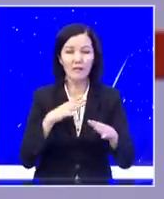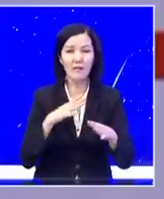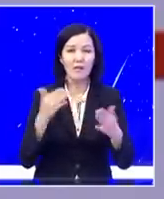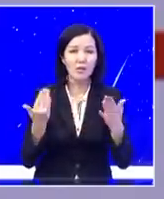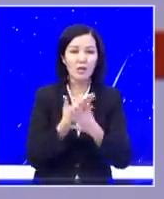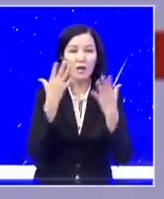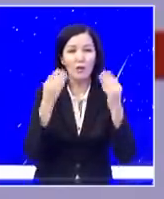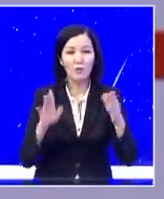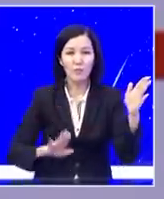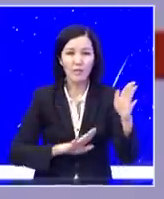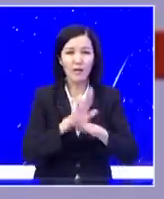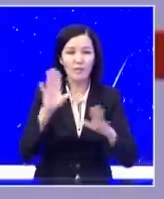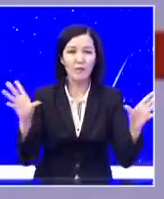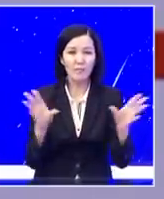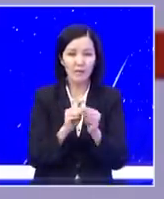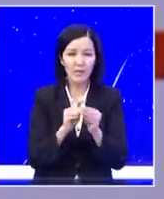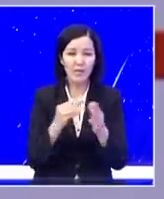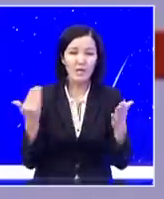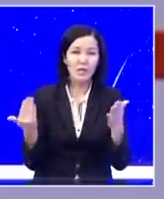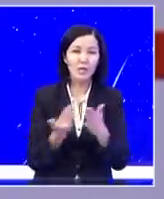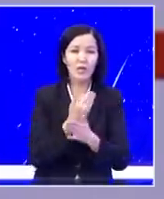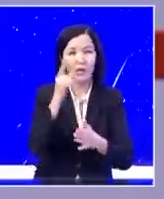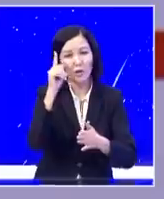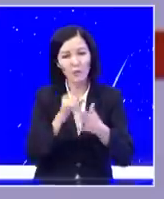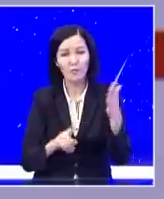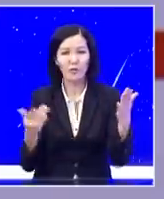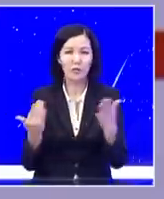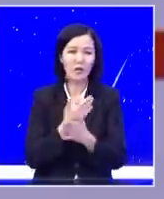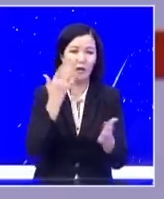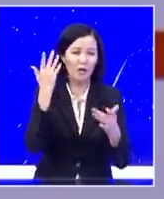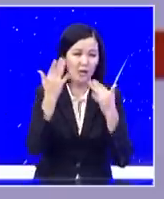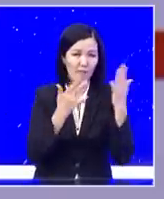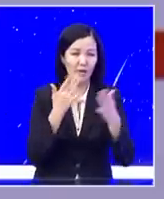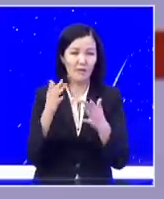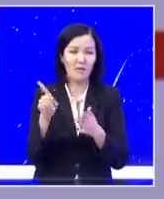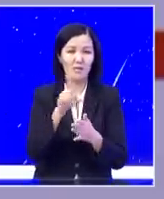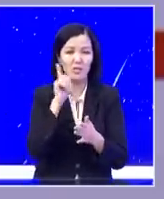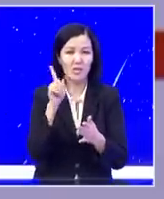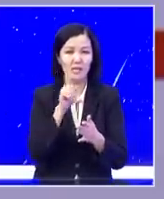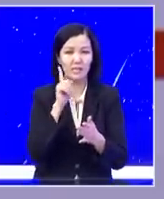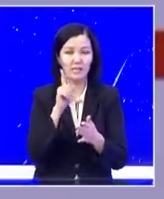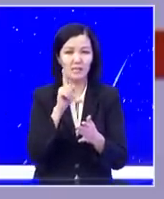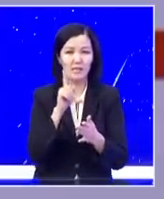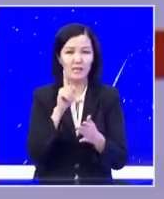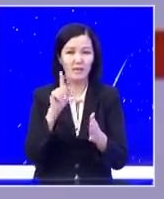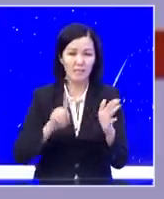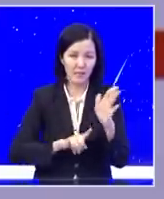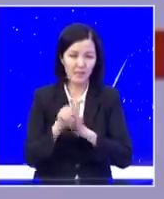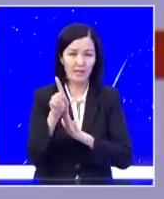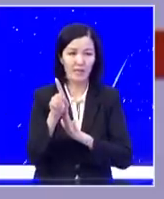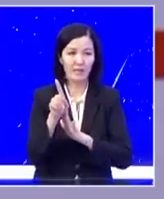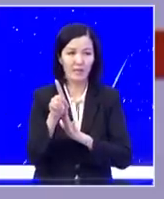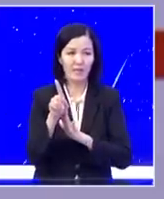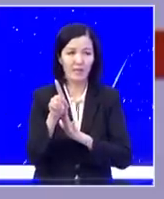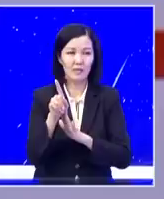бірге жаңа үміттер, жас армандар қанат қағады.